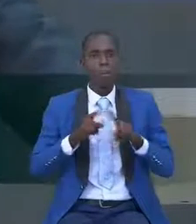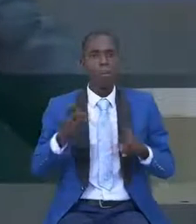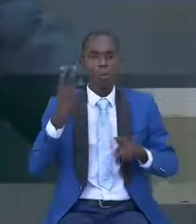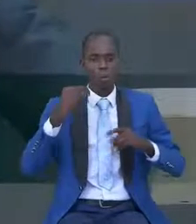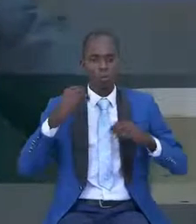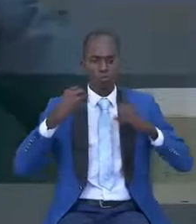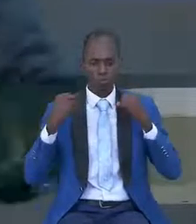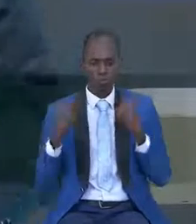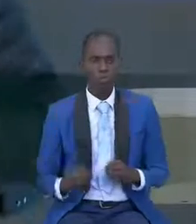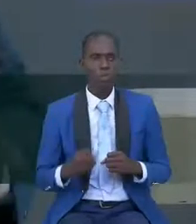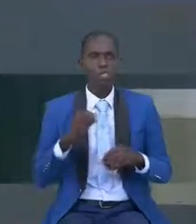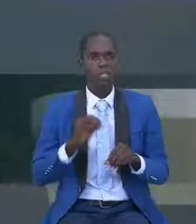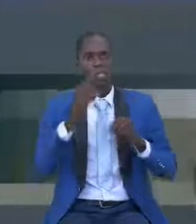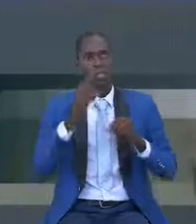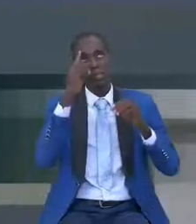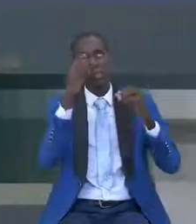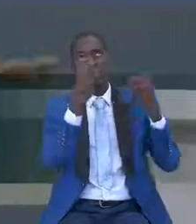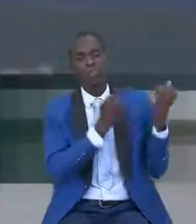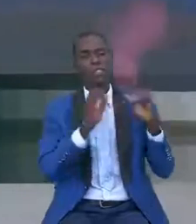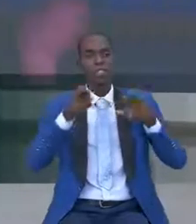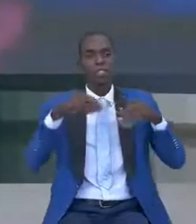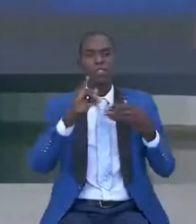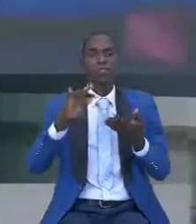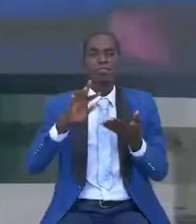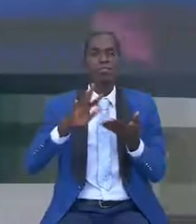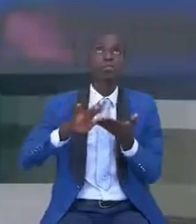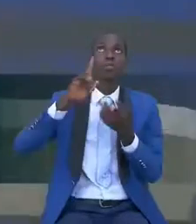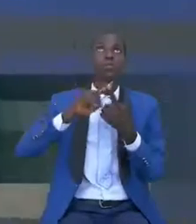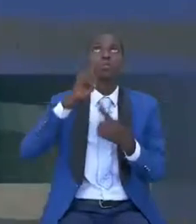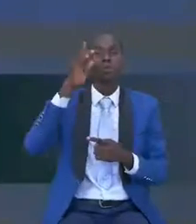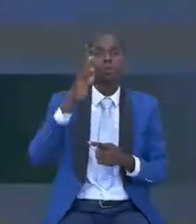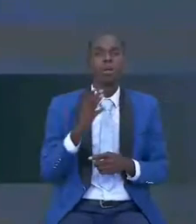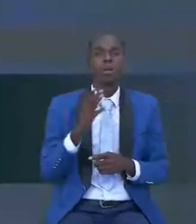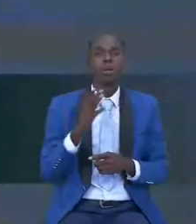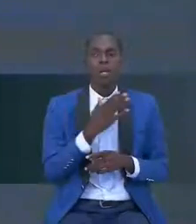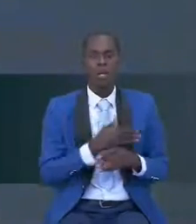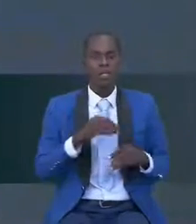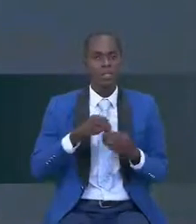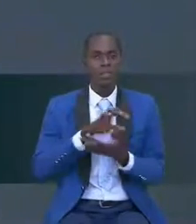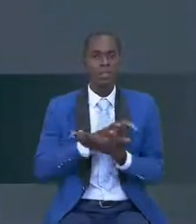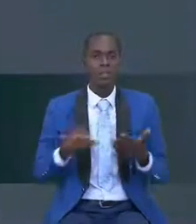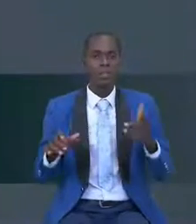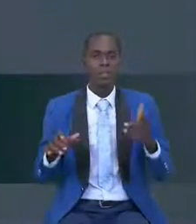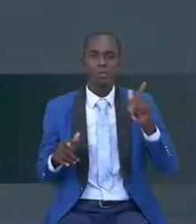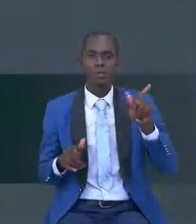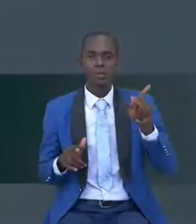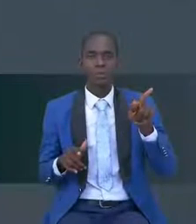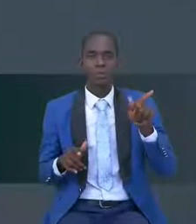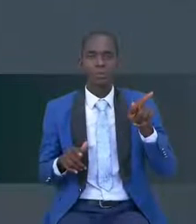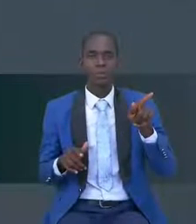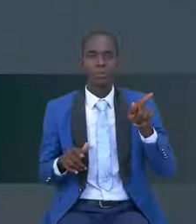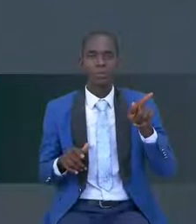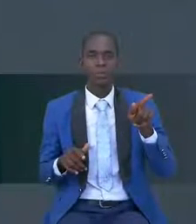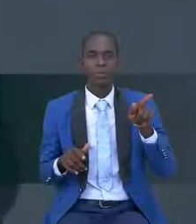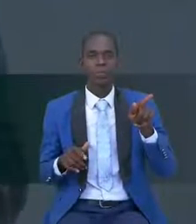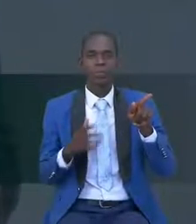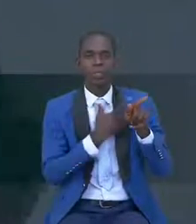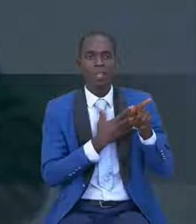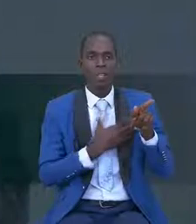fortifié par la foi, donnant gloire à Dieu. Et verset 21, et ayant la